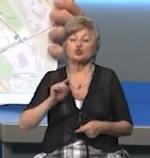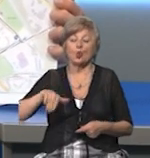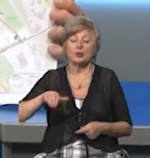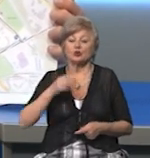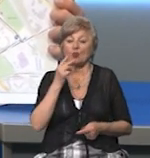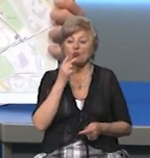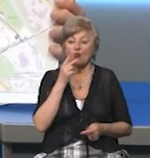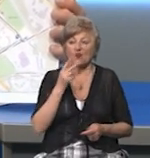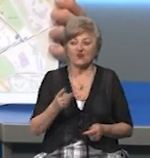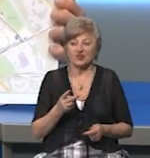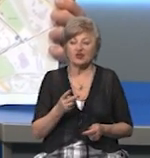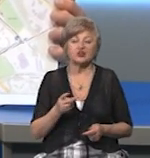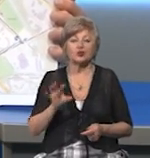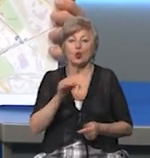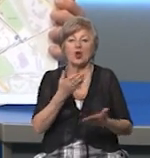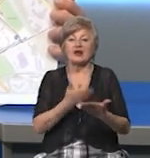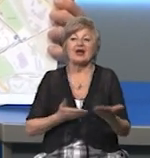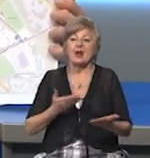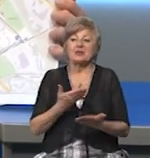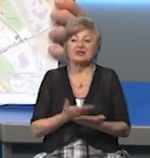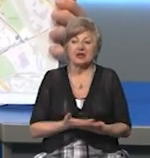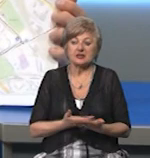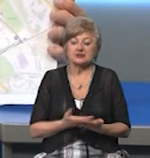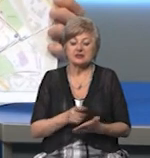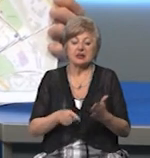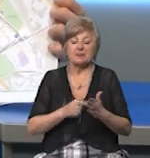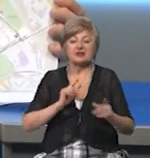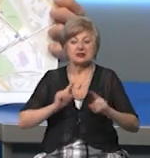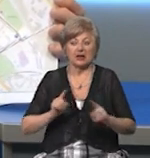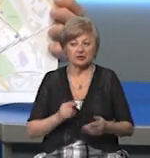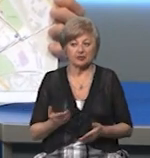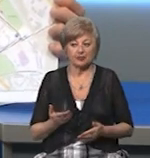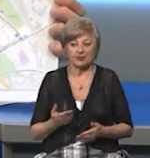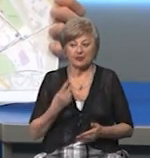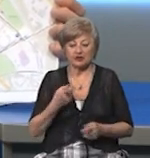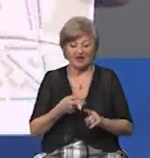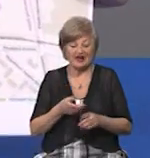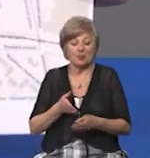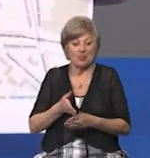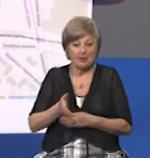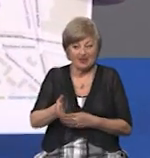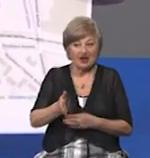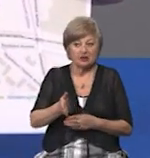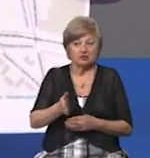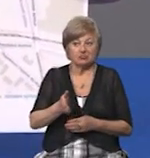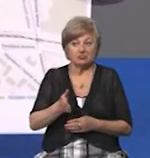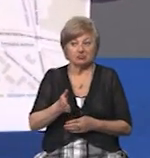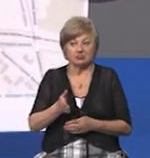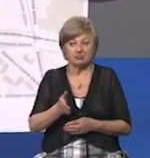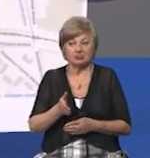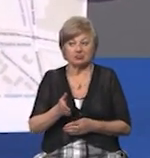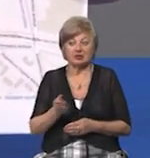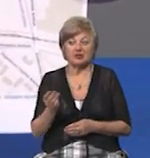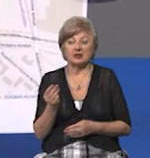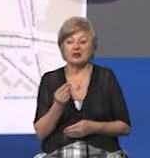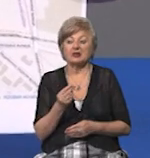побачив щодо рекомендацій міськради. Ну, наприклад, от у цьому напрямку я намалював